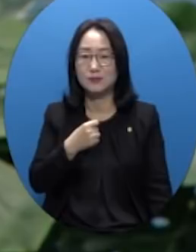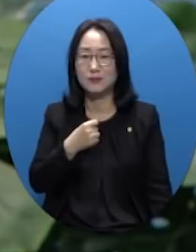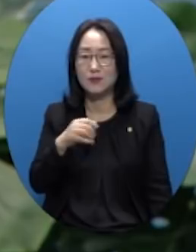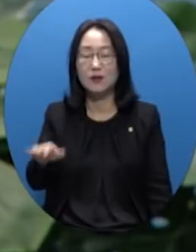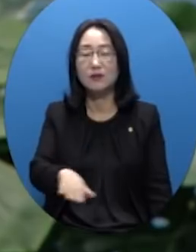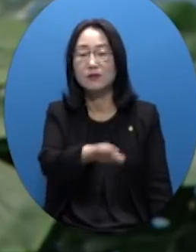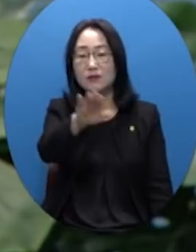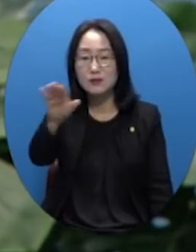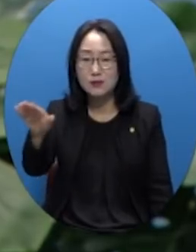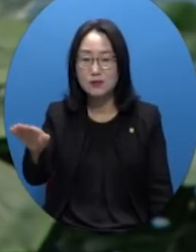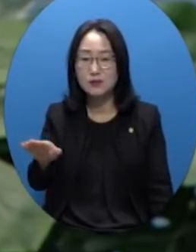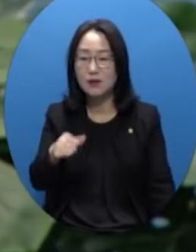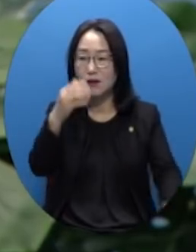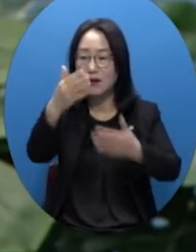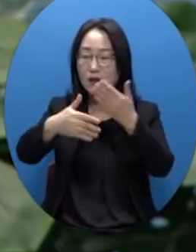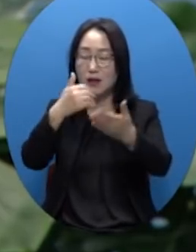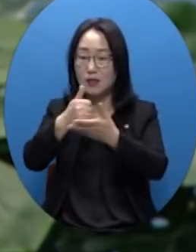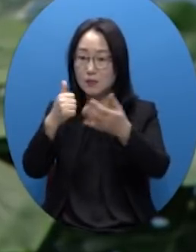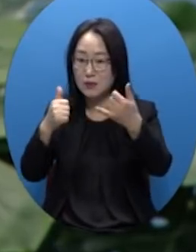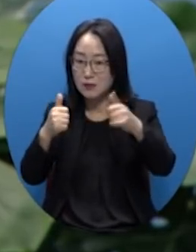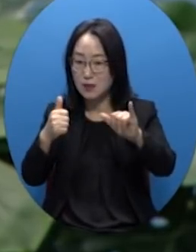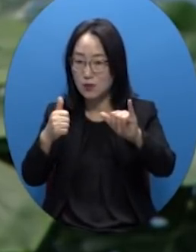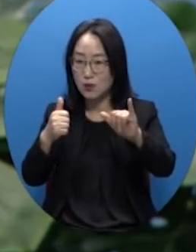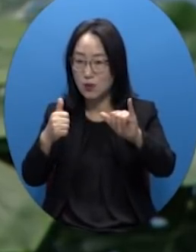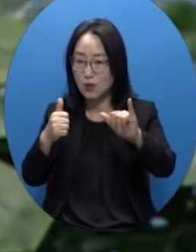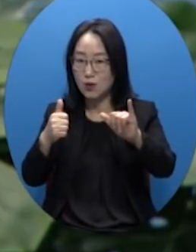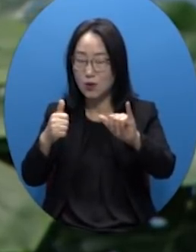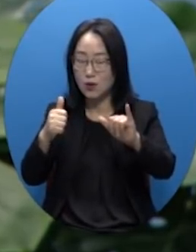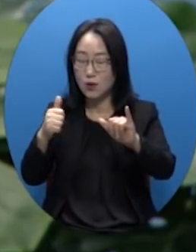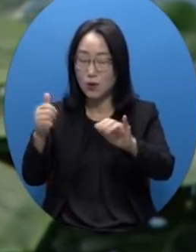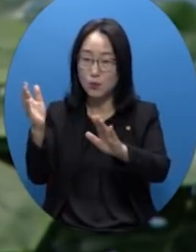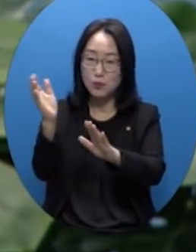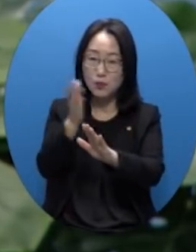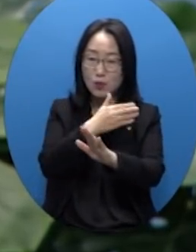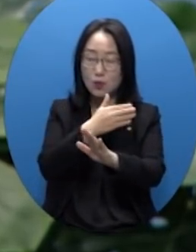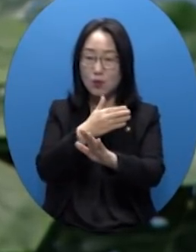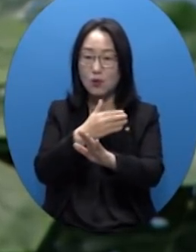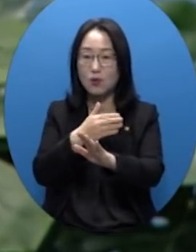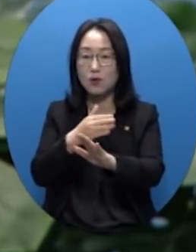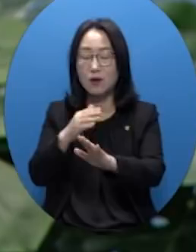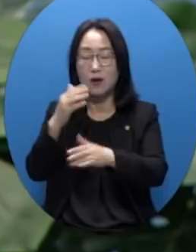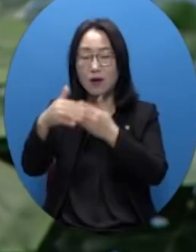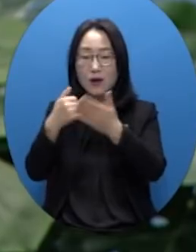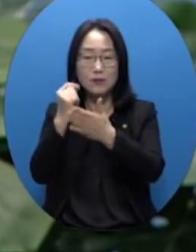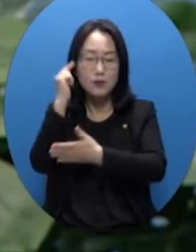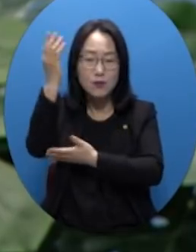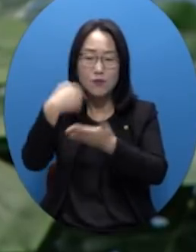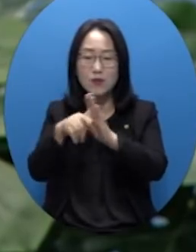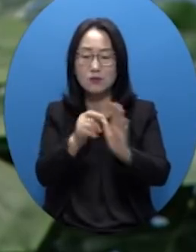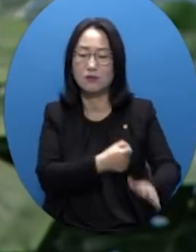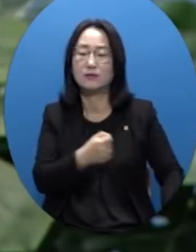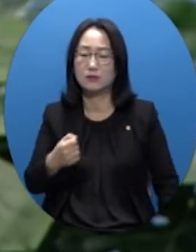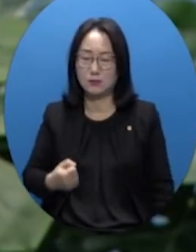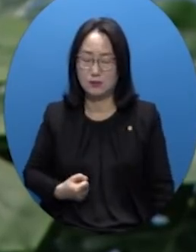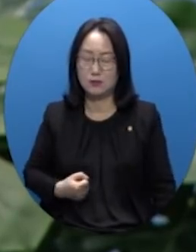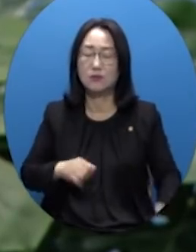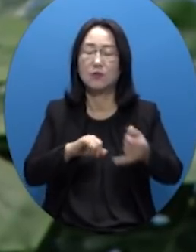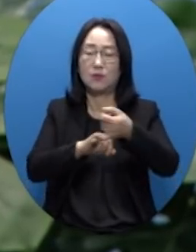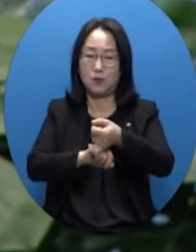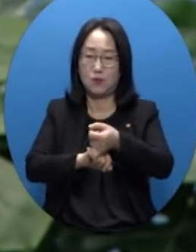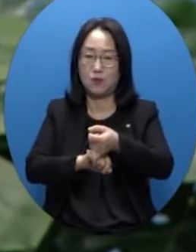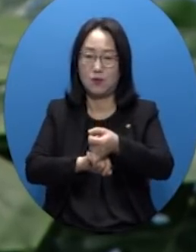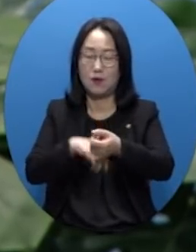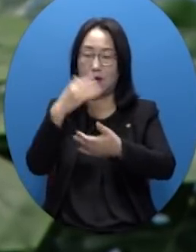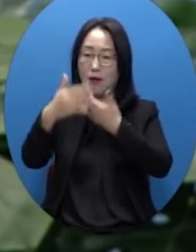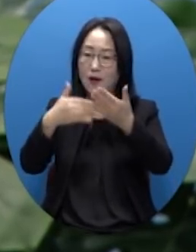우리는 하나님의 자녀가 된 이후에 1 명월 에서 헌신하는 삶을 살아야 되고 우리에게 밖에서